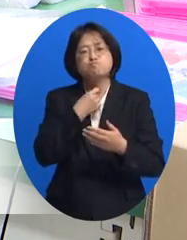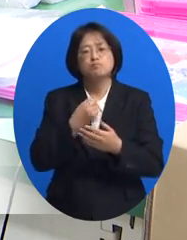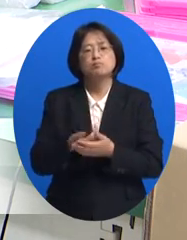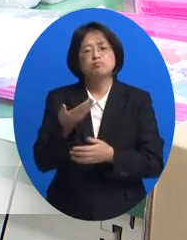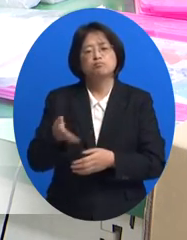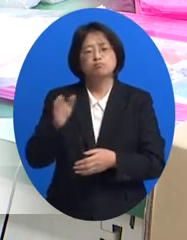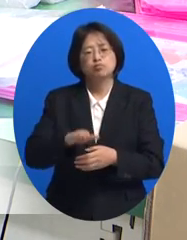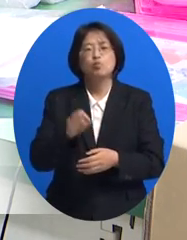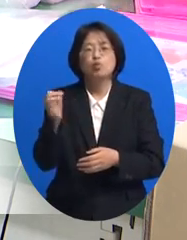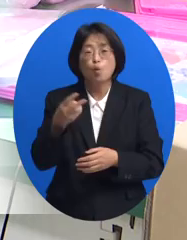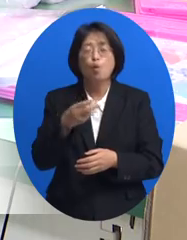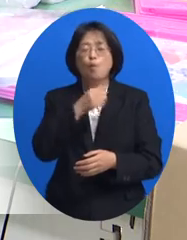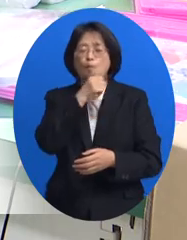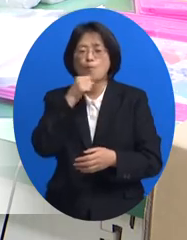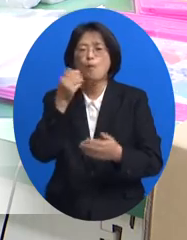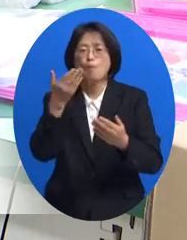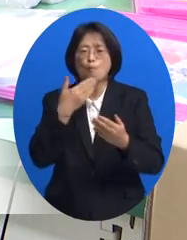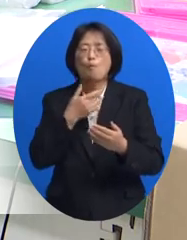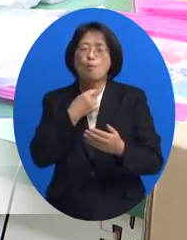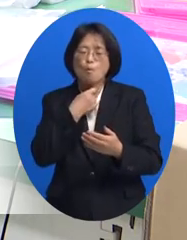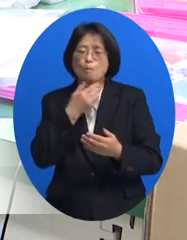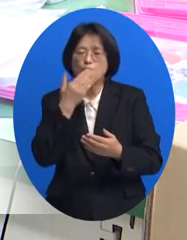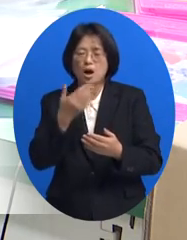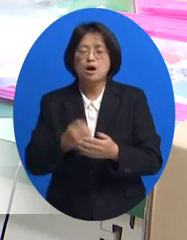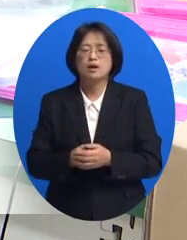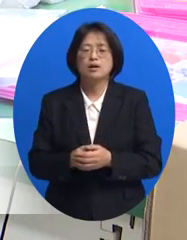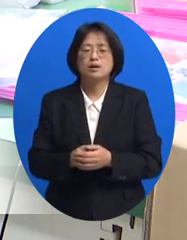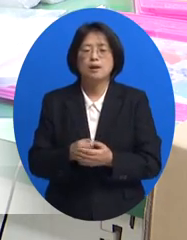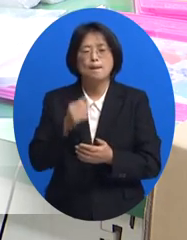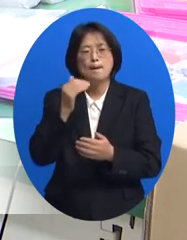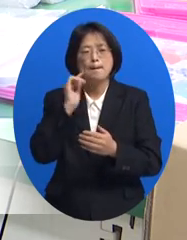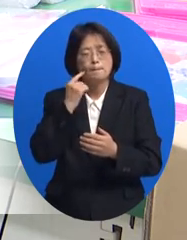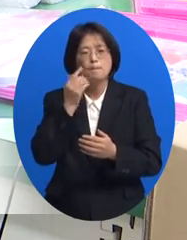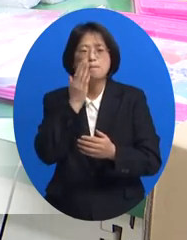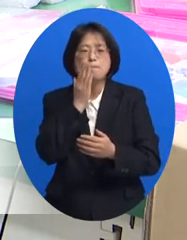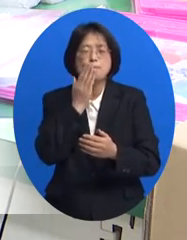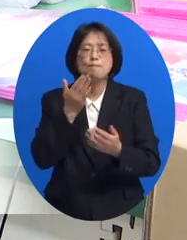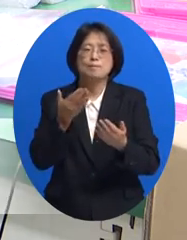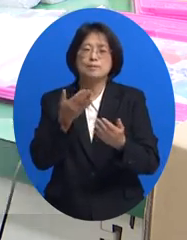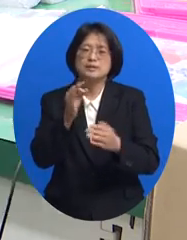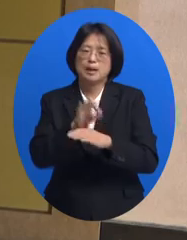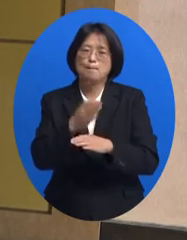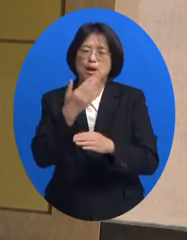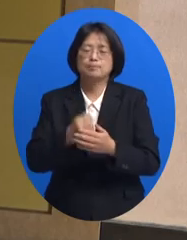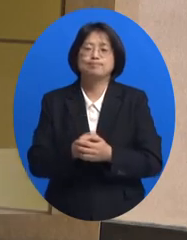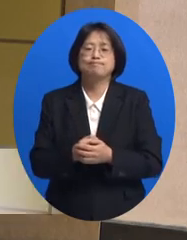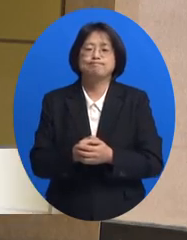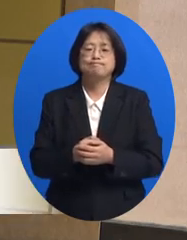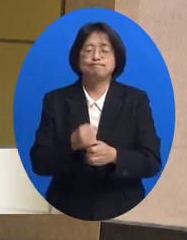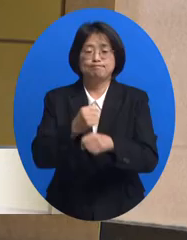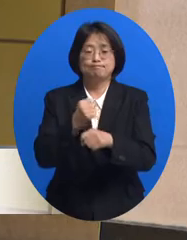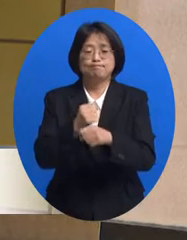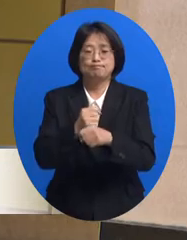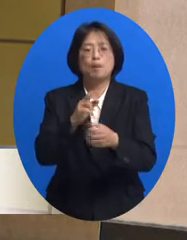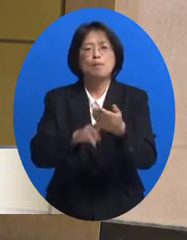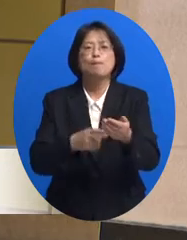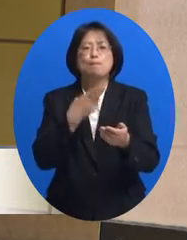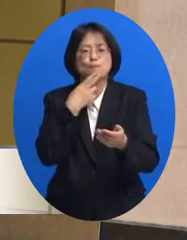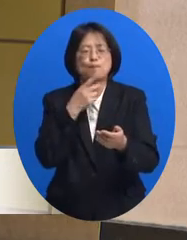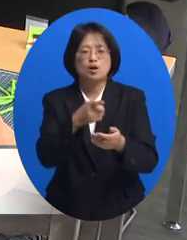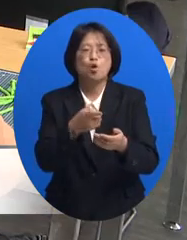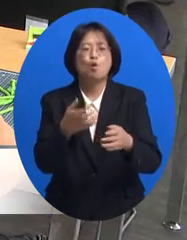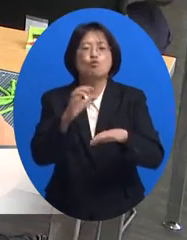그에 맛있는 거 사먹을 수 있고 품도 살 수 있고 그래 생산품 판매를 하지